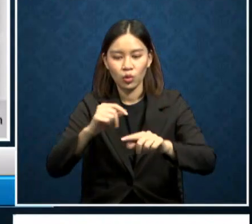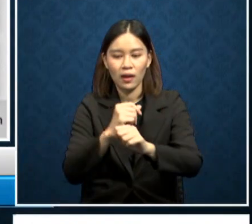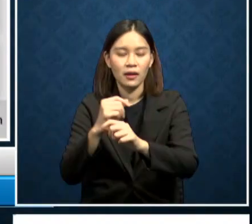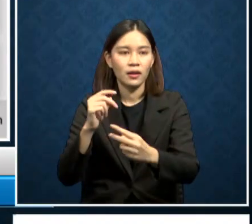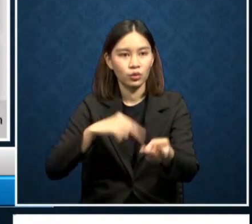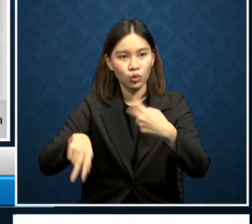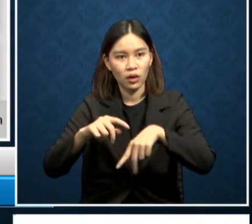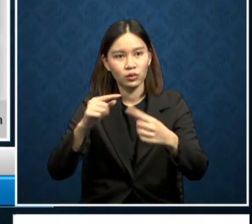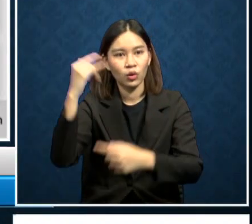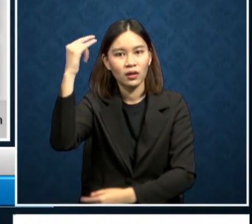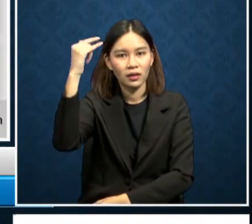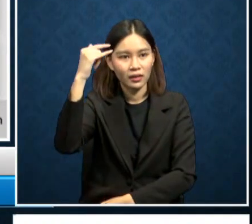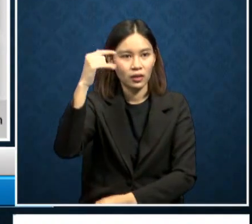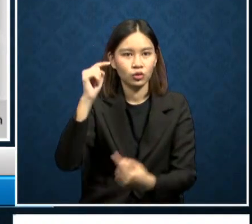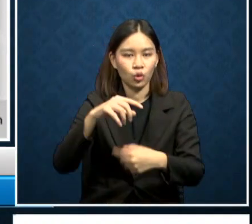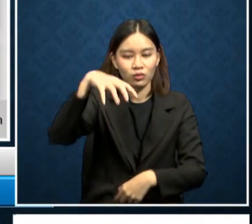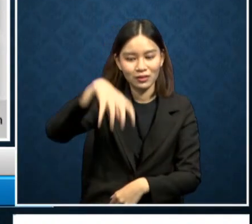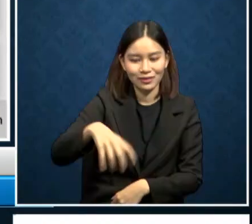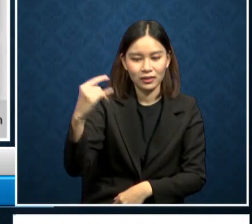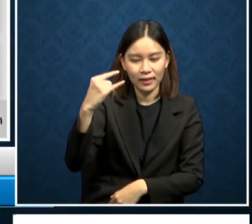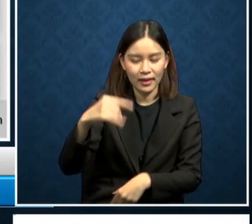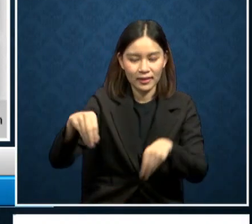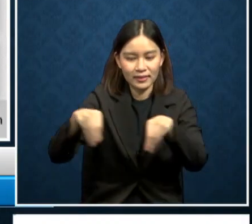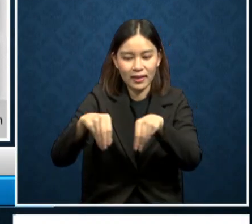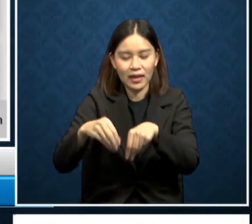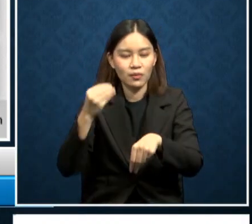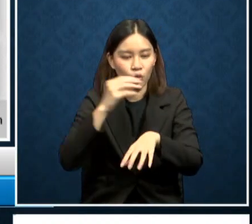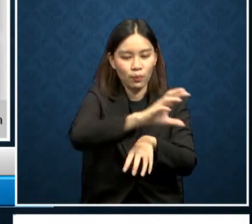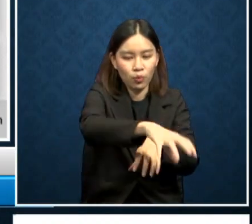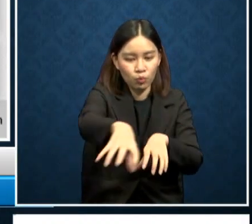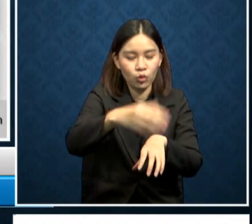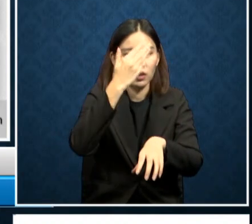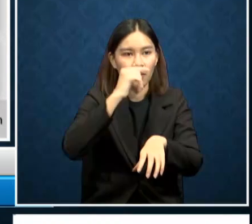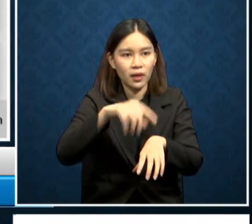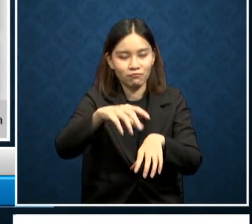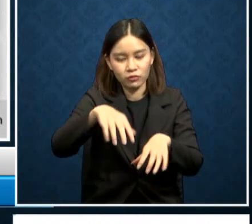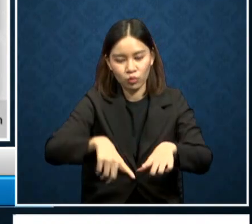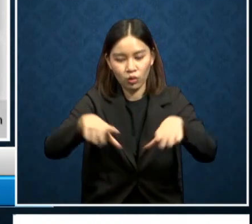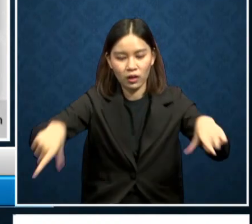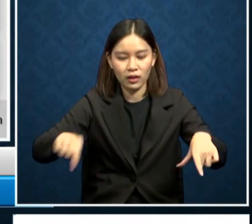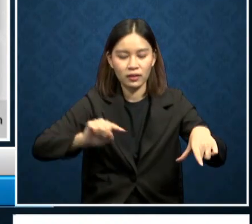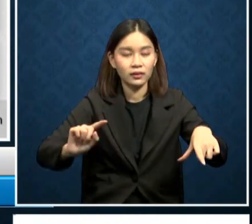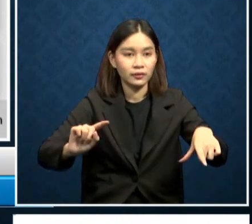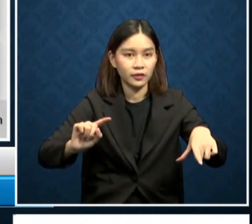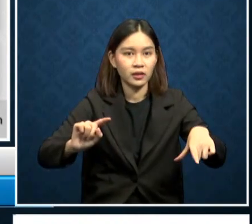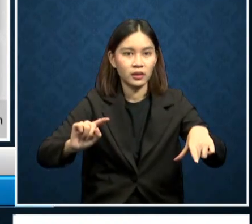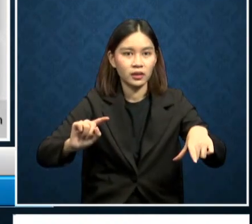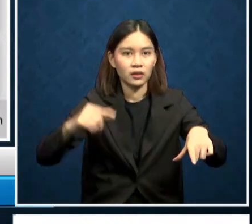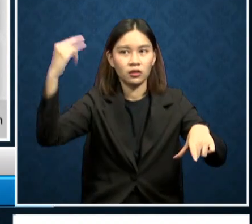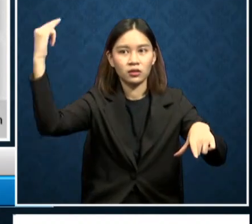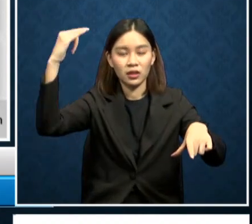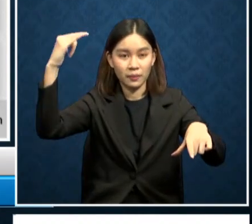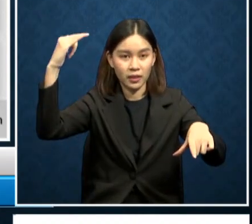อากาศบริเวณท่าอาศยานและเขตประชิตสนามบินเนื่องจากบริเวณดังกล่าวเป็นบริเวณที่เครื่อง